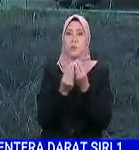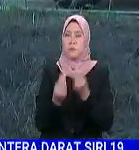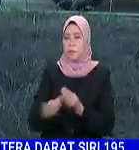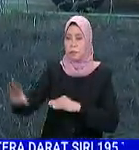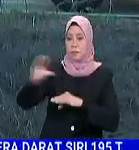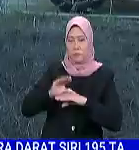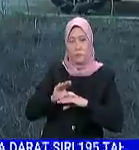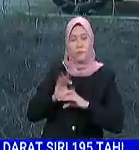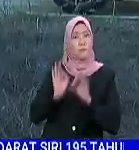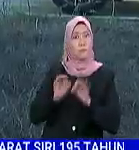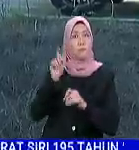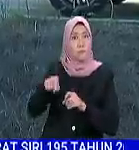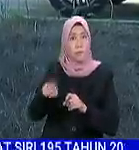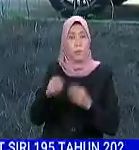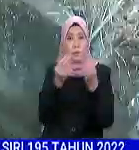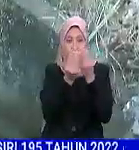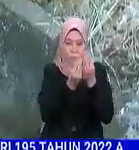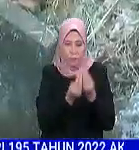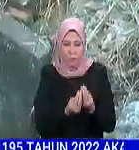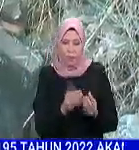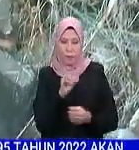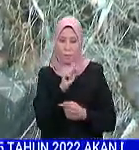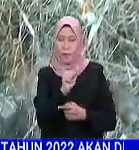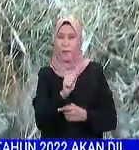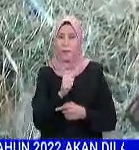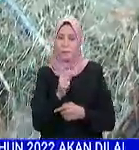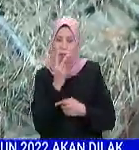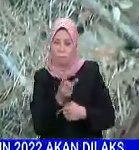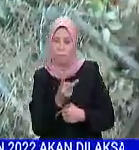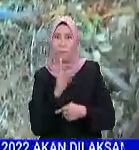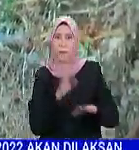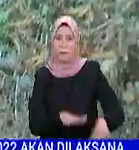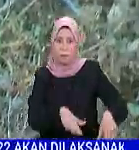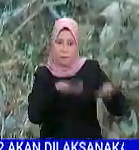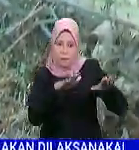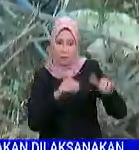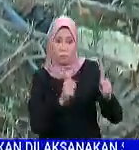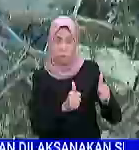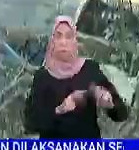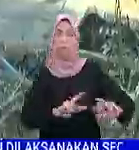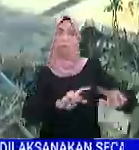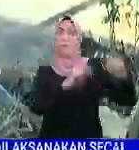ditambah sekiranya perlu berdasarkan data dikumpul selepas keadaan banjir benar-benar pulih.